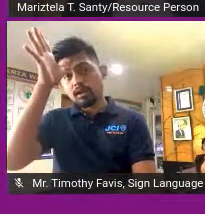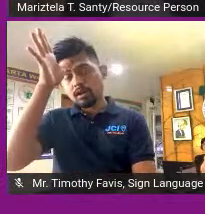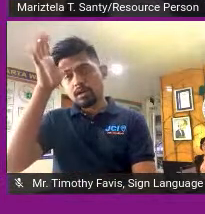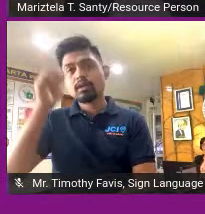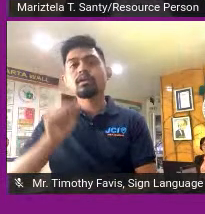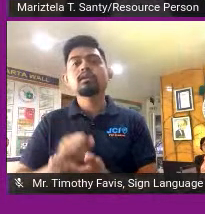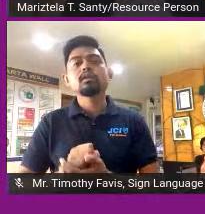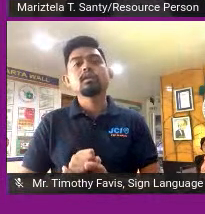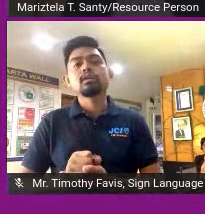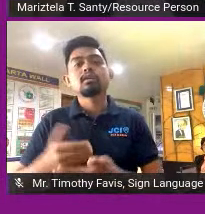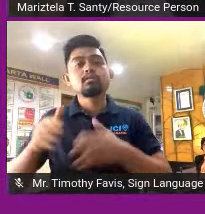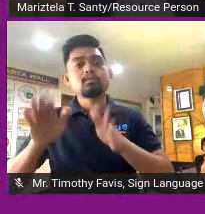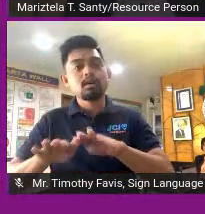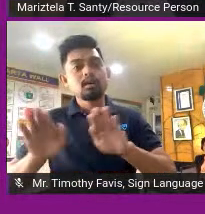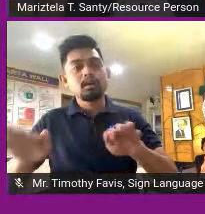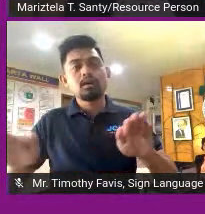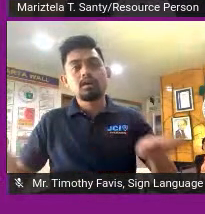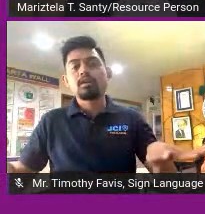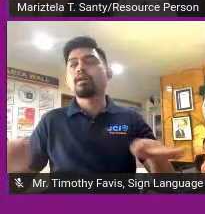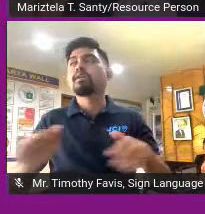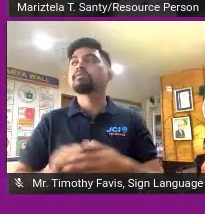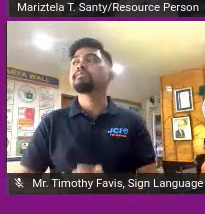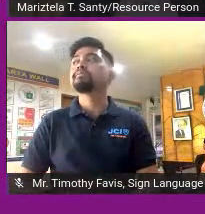at ang mga anak.